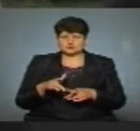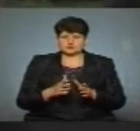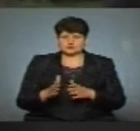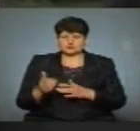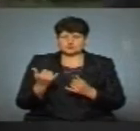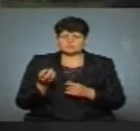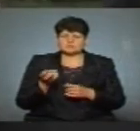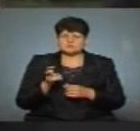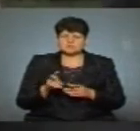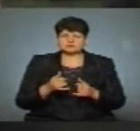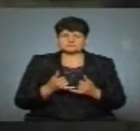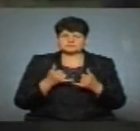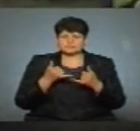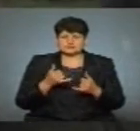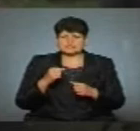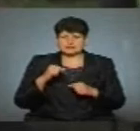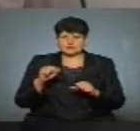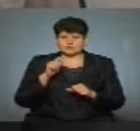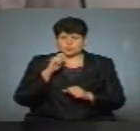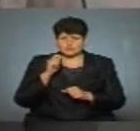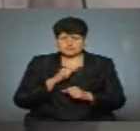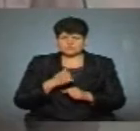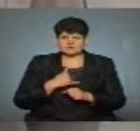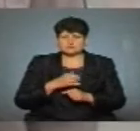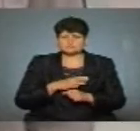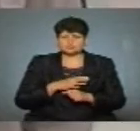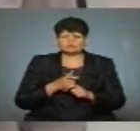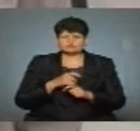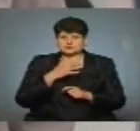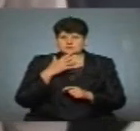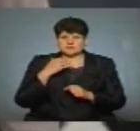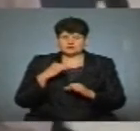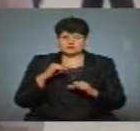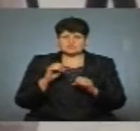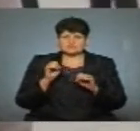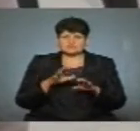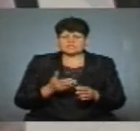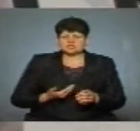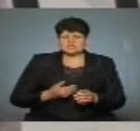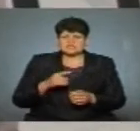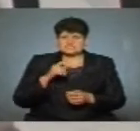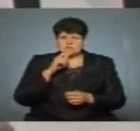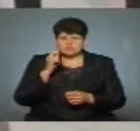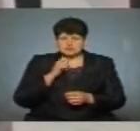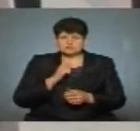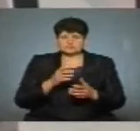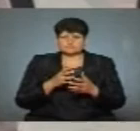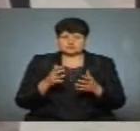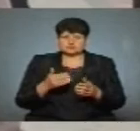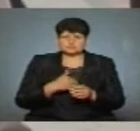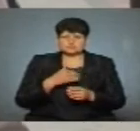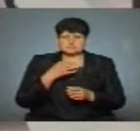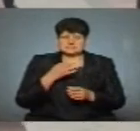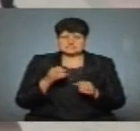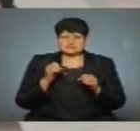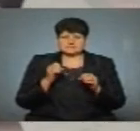прийшли, щоб віддати шану героям України. У нас було дуже багато героїв, які віддали життя за Україну. В основному, хочу сказати,